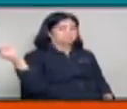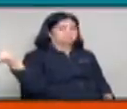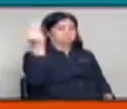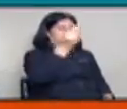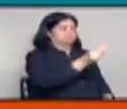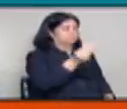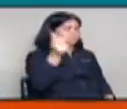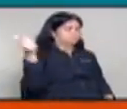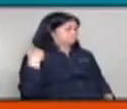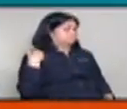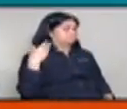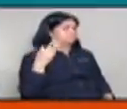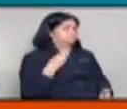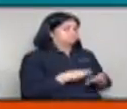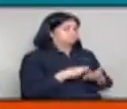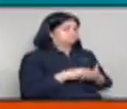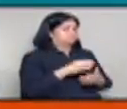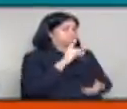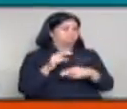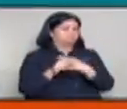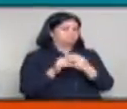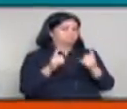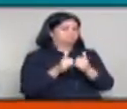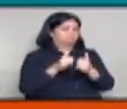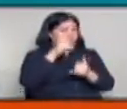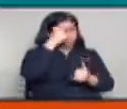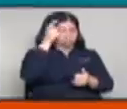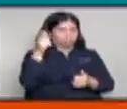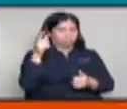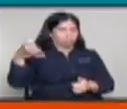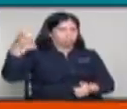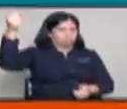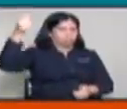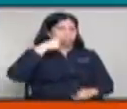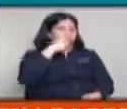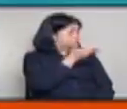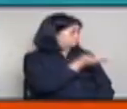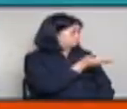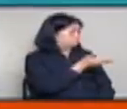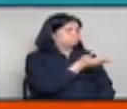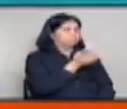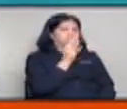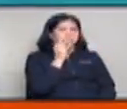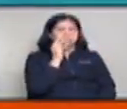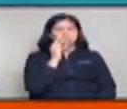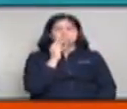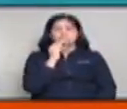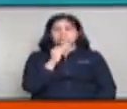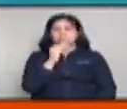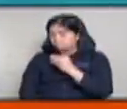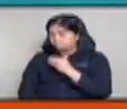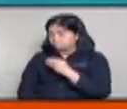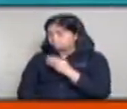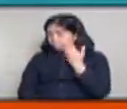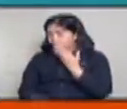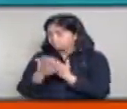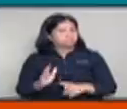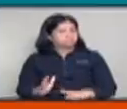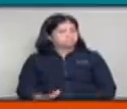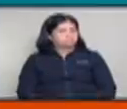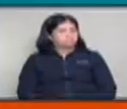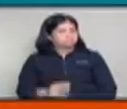ng client po yung ano, yung DTR ko po. Sila daw po yung nag-hold, sabi po ng Red Orange. Ma'am Daisy, magandang tanghali po. Good afternoon